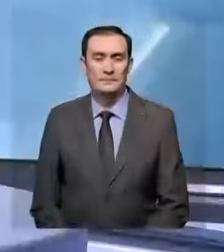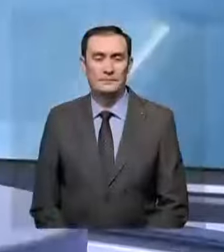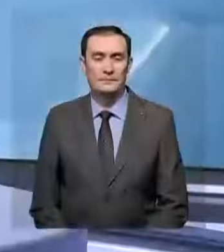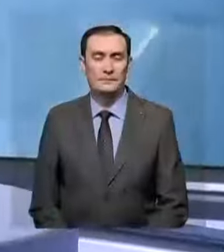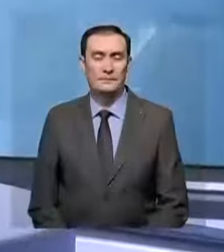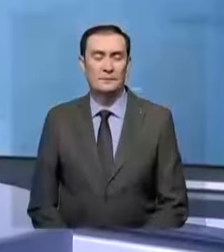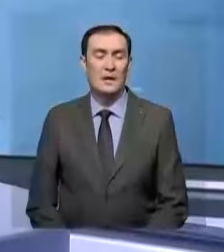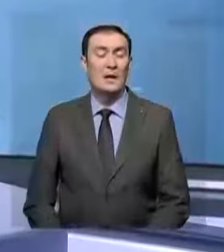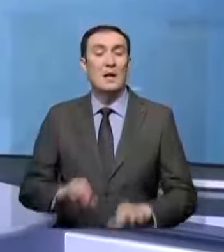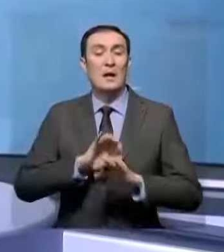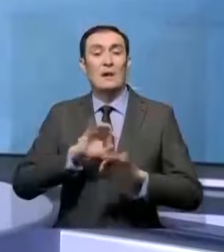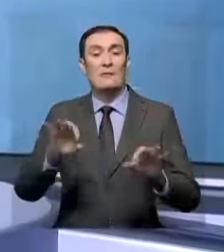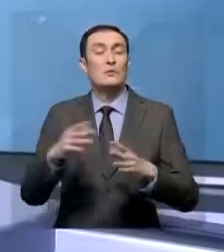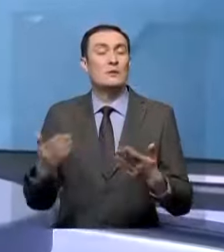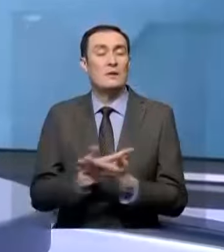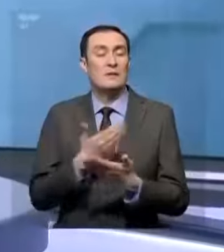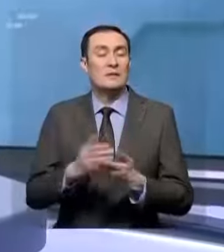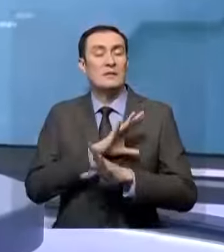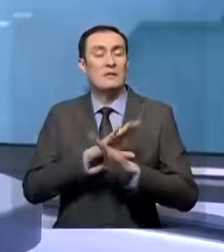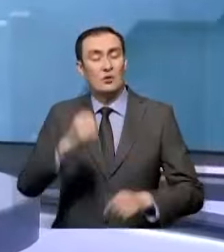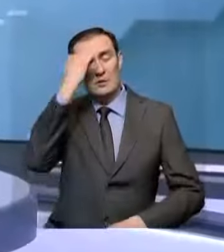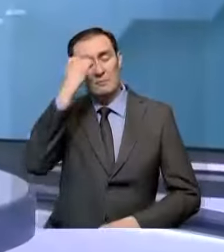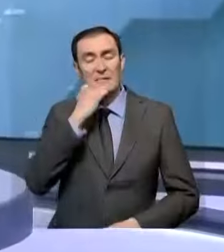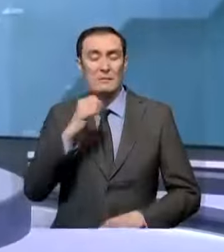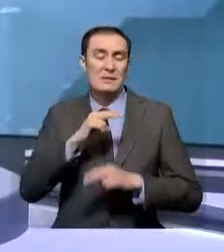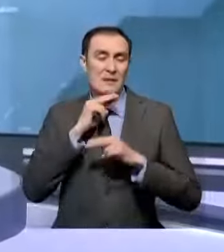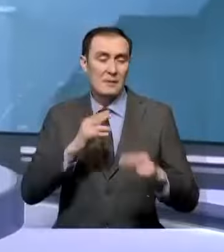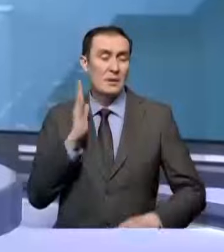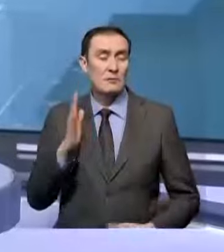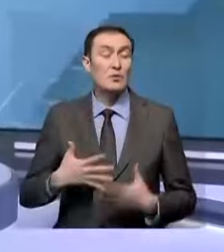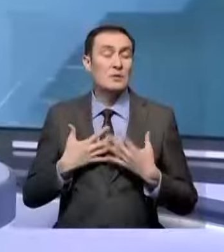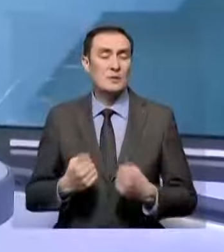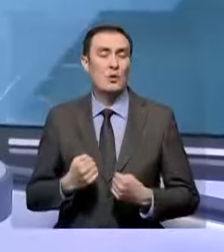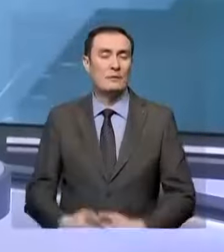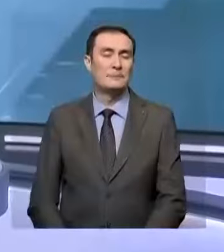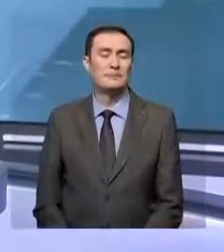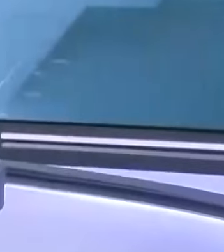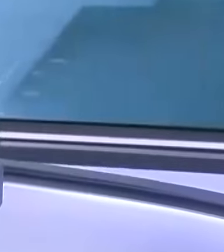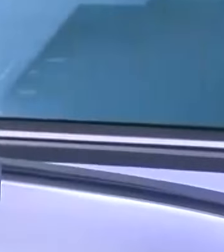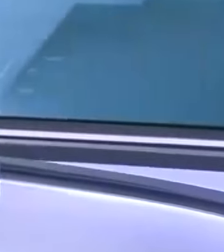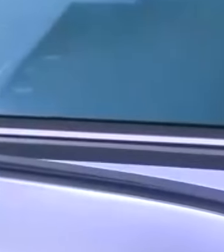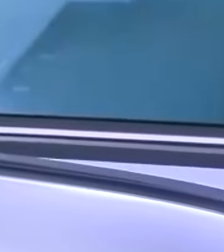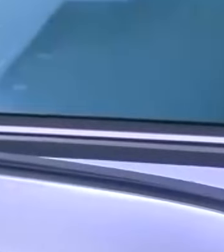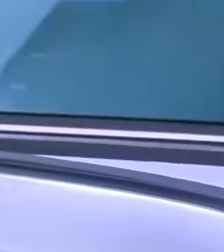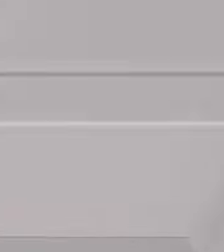На этом наш выпуск завершен. Спасибо, что были с нами. Всего доброго.